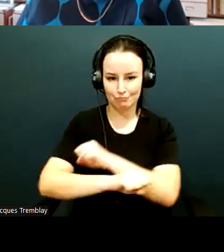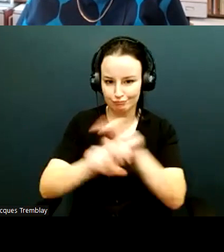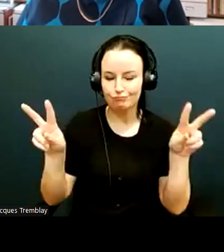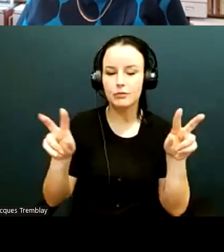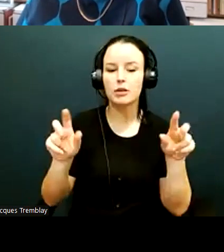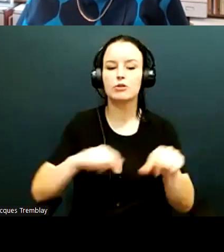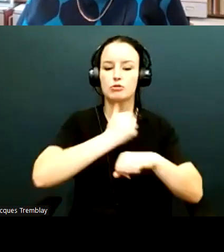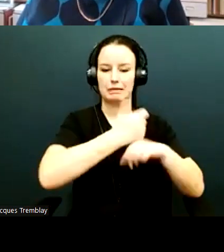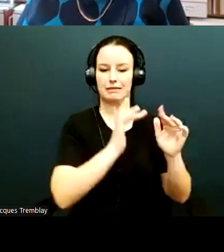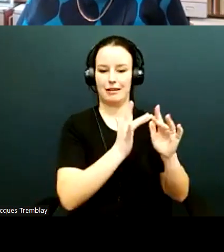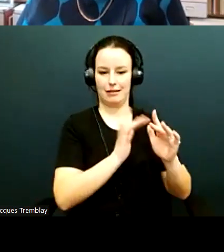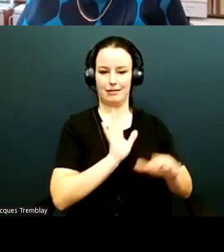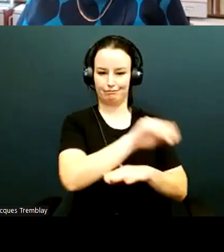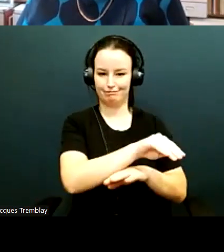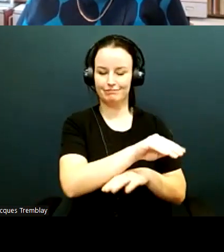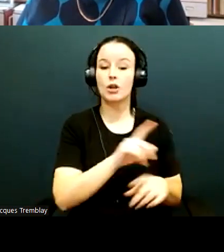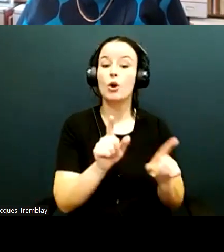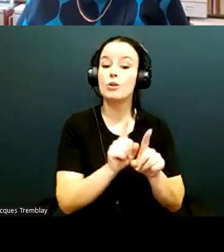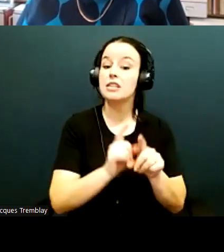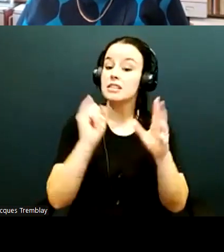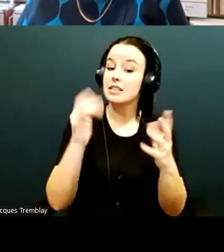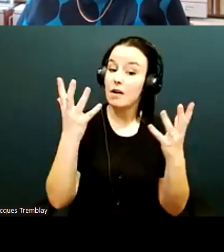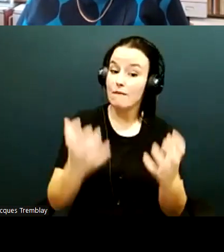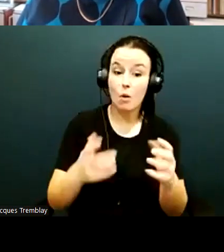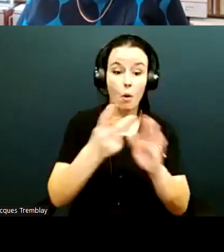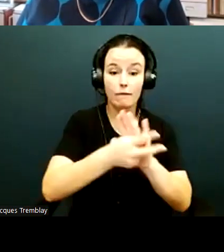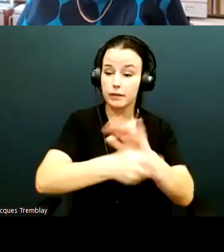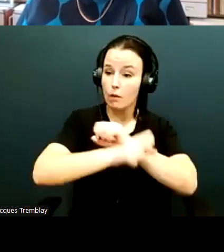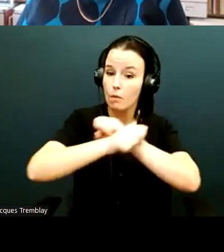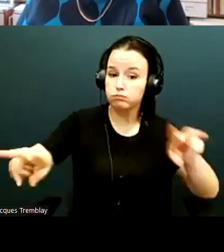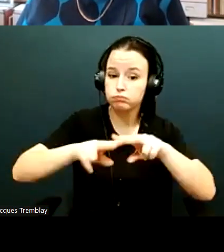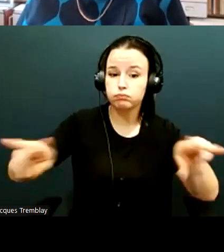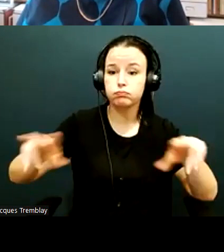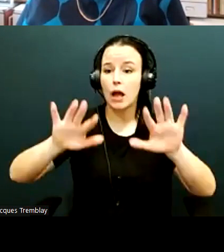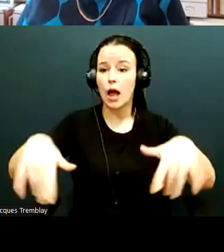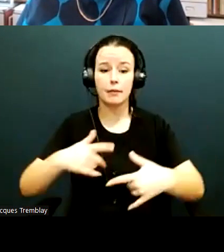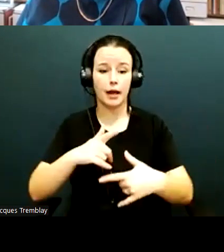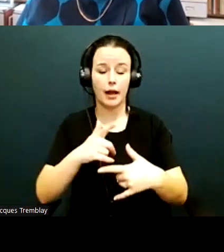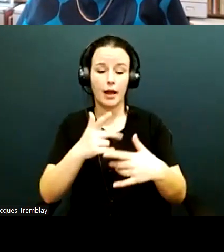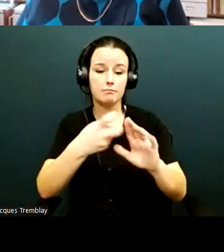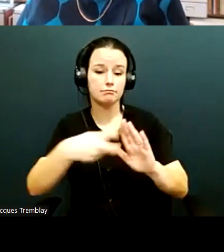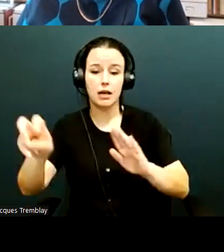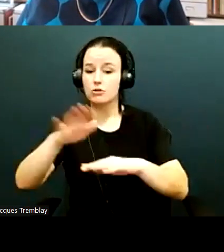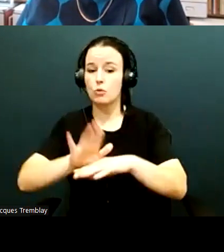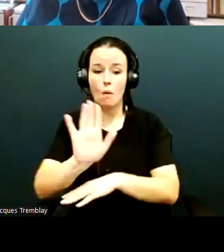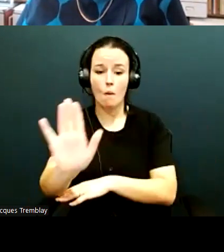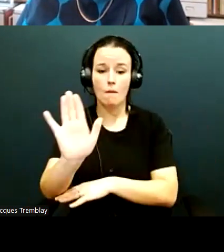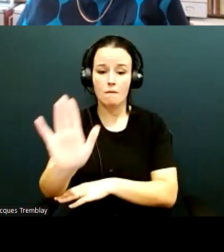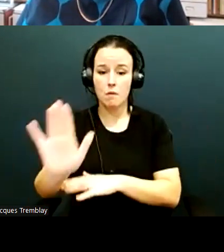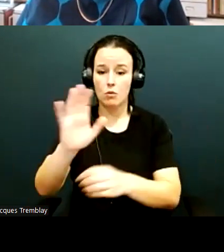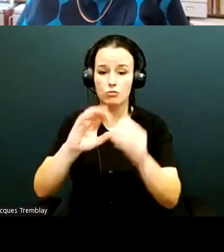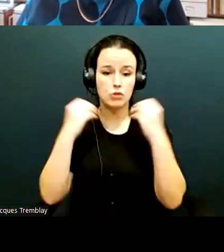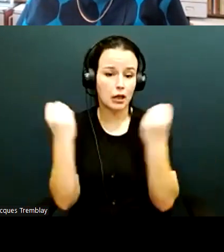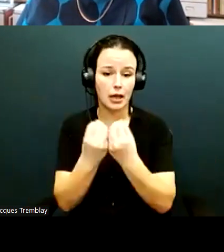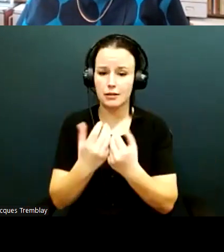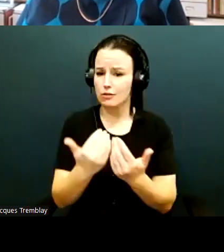internet très rapidement. Et puis, si vous voulez faire partager cette vidéo, le mettre sur vos sites ou le mettre dans vos bulletins,